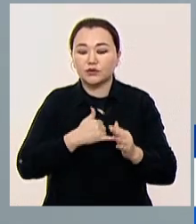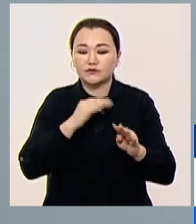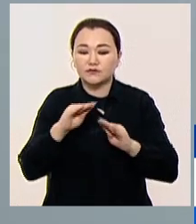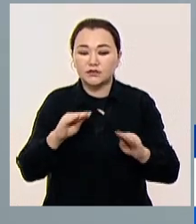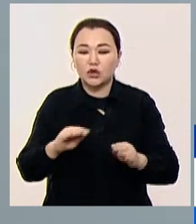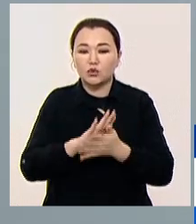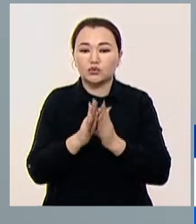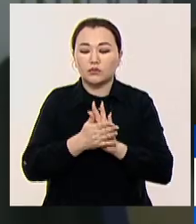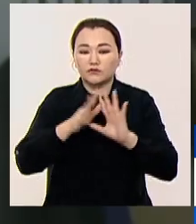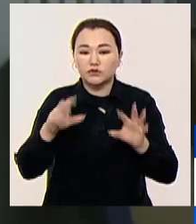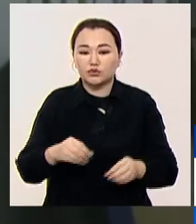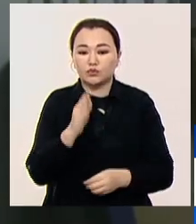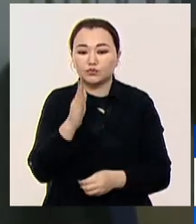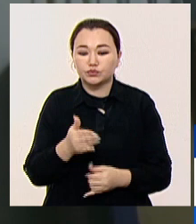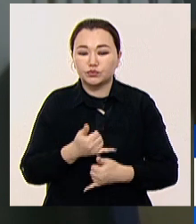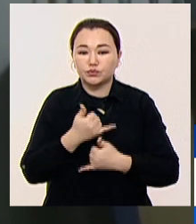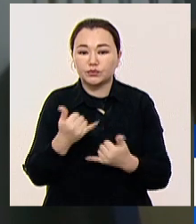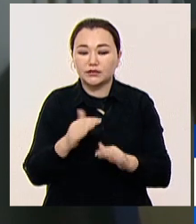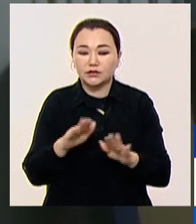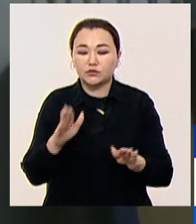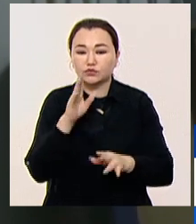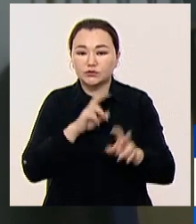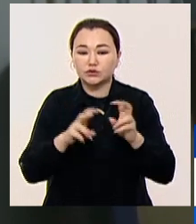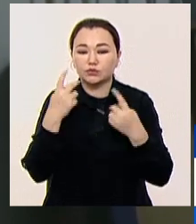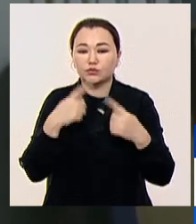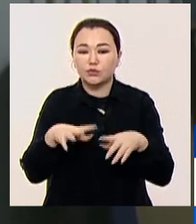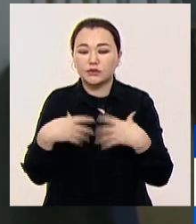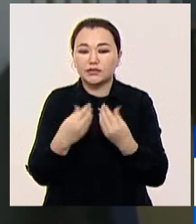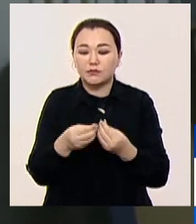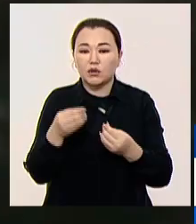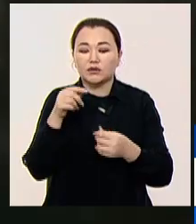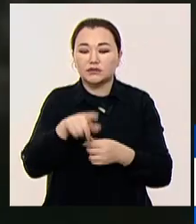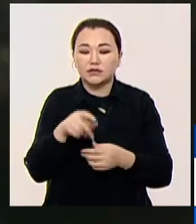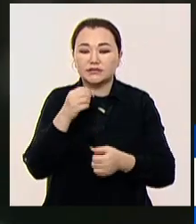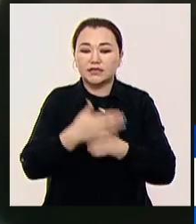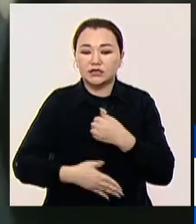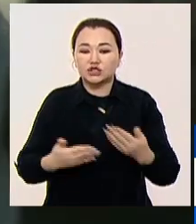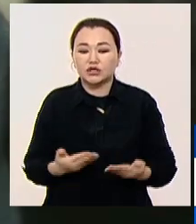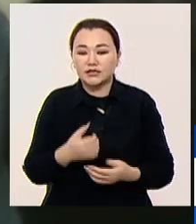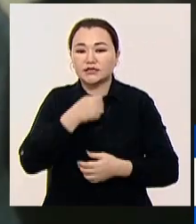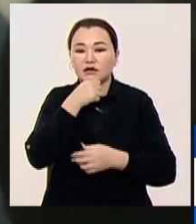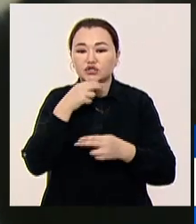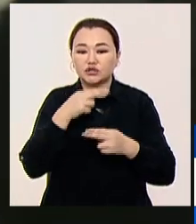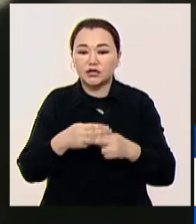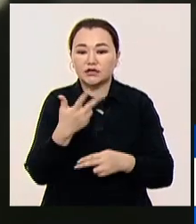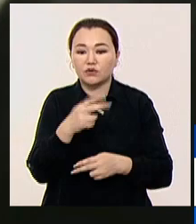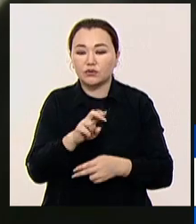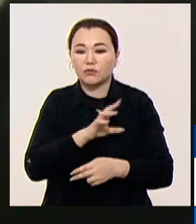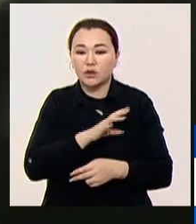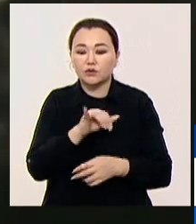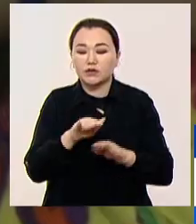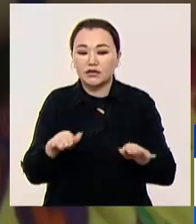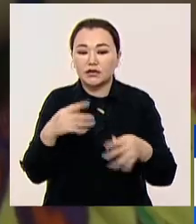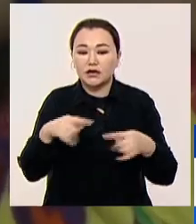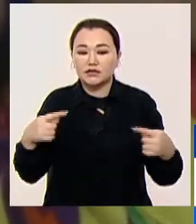все условия. Теперь детям будут подыскивать патронатную семью. В этом же центре проживала и старшая сестра тройни. У детей